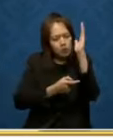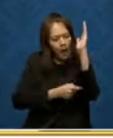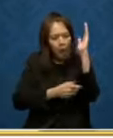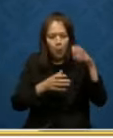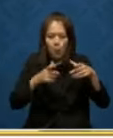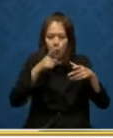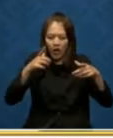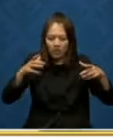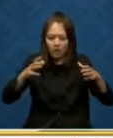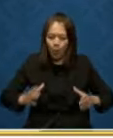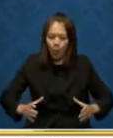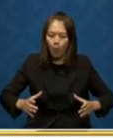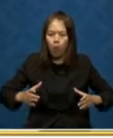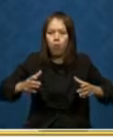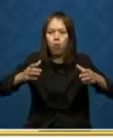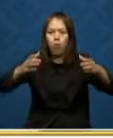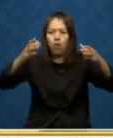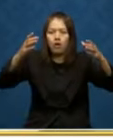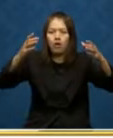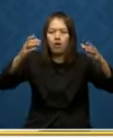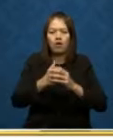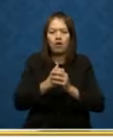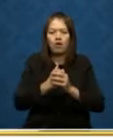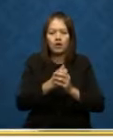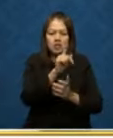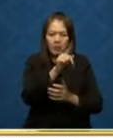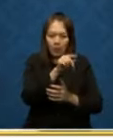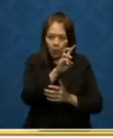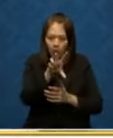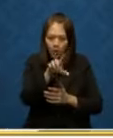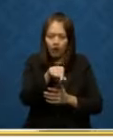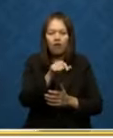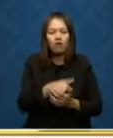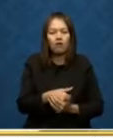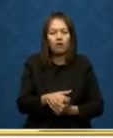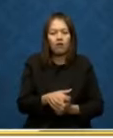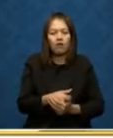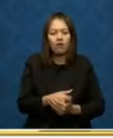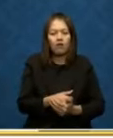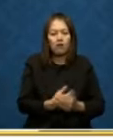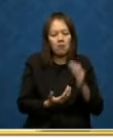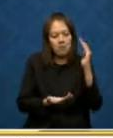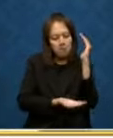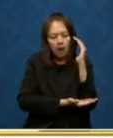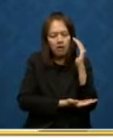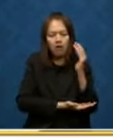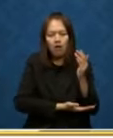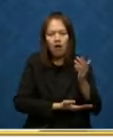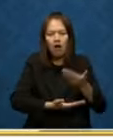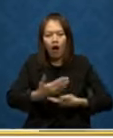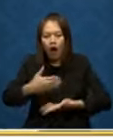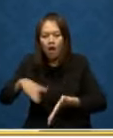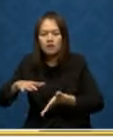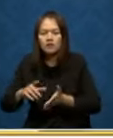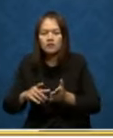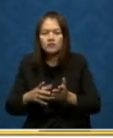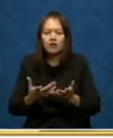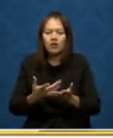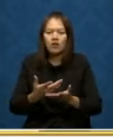นะครับเช่นเอ่อประเภท 1,600บาทอะไรอย่างเงี้ยครับซึ่งเวลาไปแปรรูปเป็นไม้แล้วมันก็จะไม่เป็นเชื้อราและได้